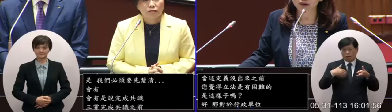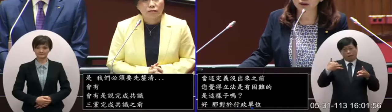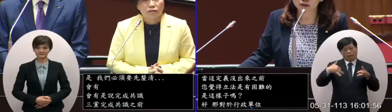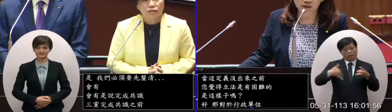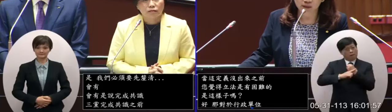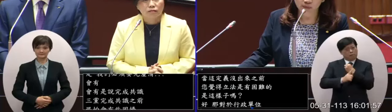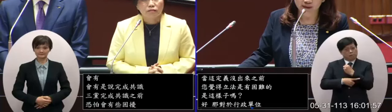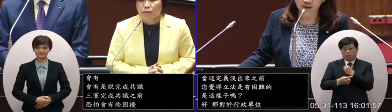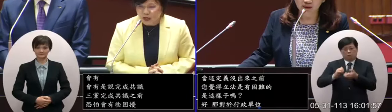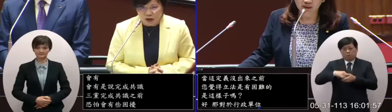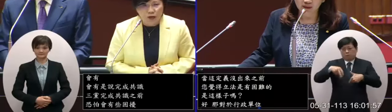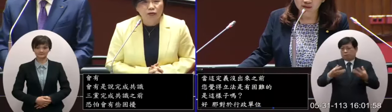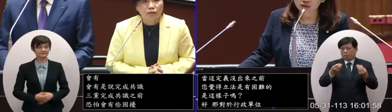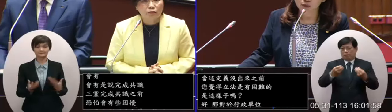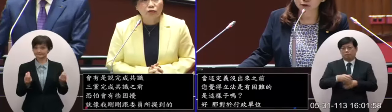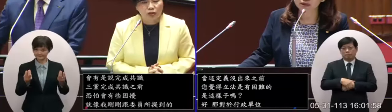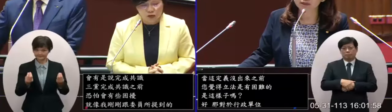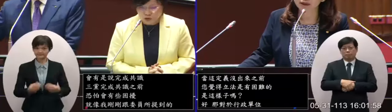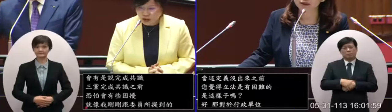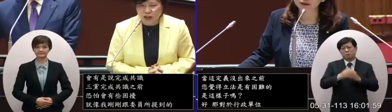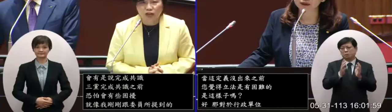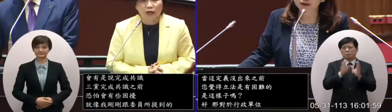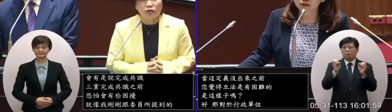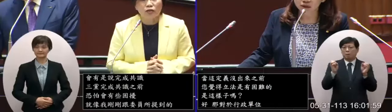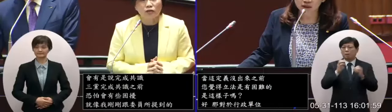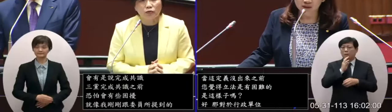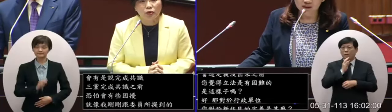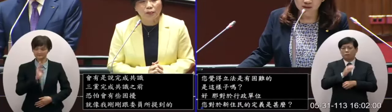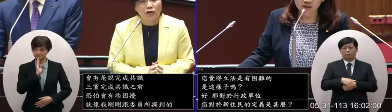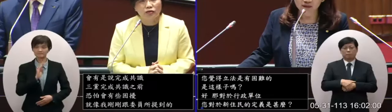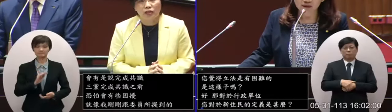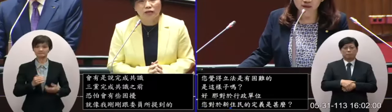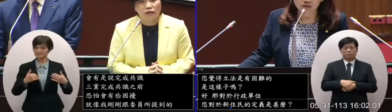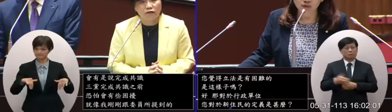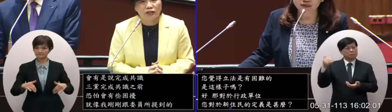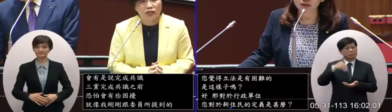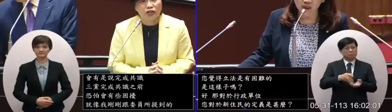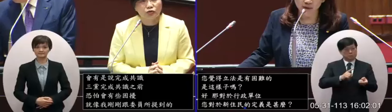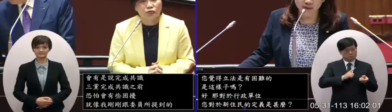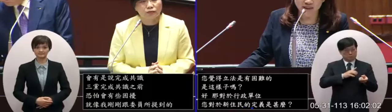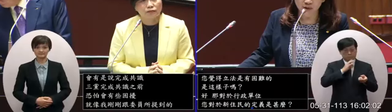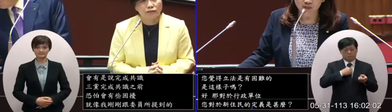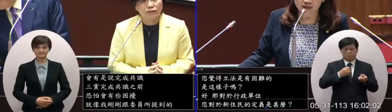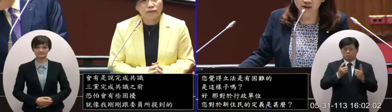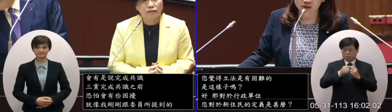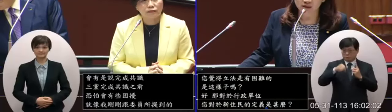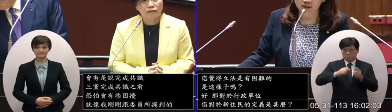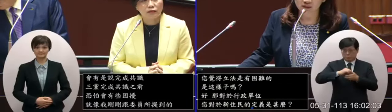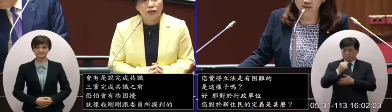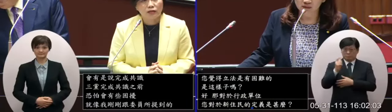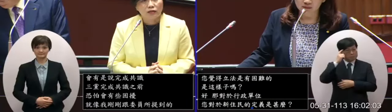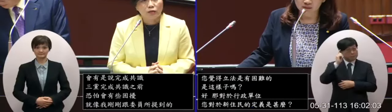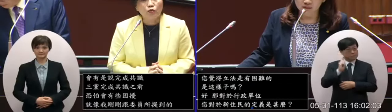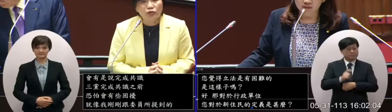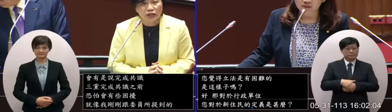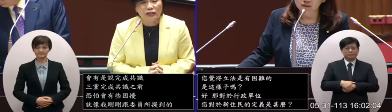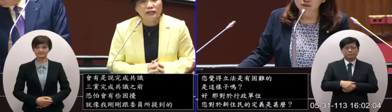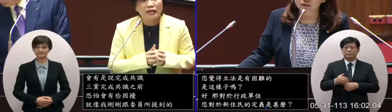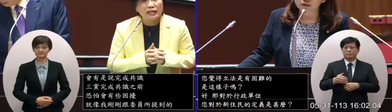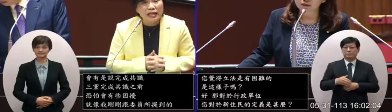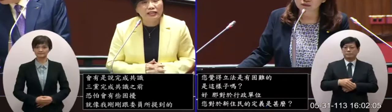法律定位耶， 没有， 是完全是没有 的，确定是没有。 是 委员报告一 下，那到底我们行政单位对于新住民的定义是什么呢？